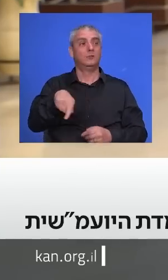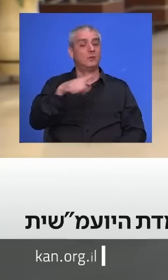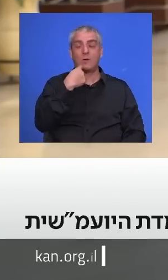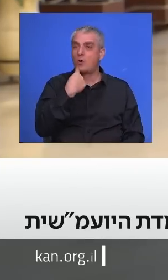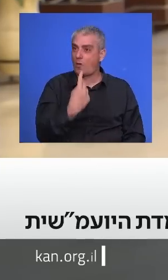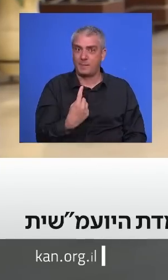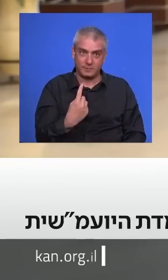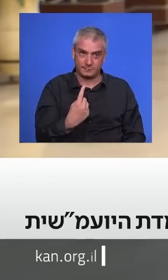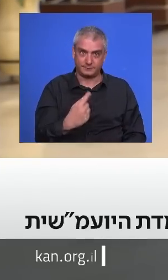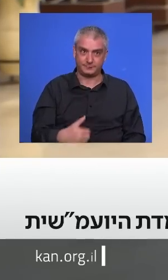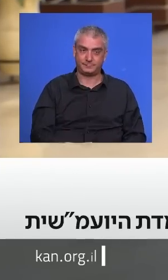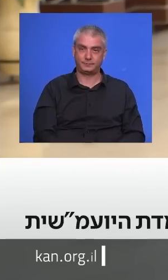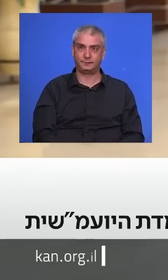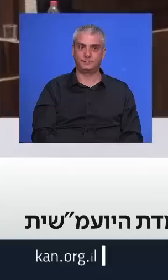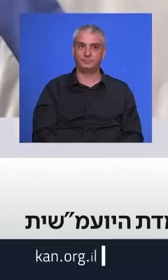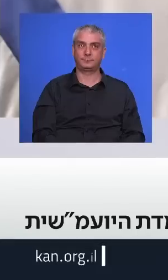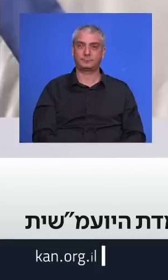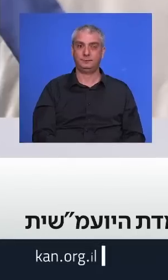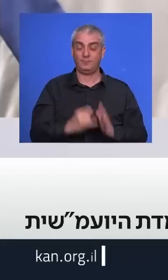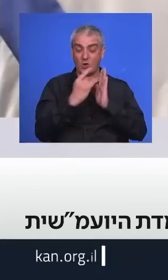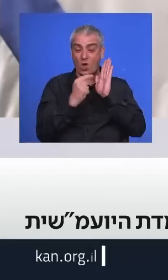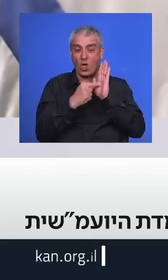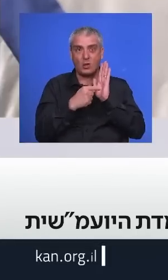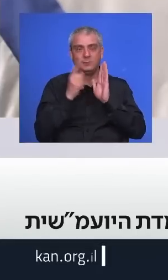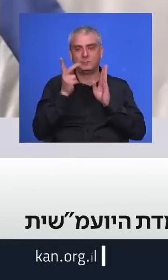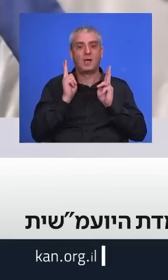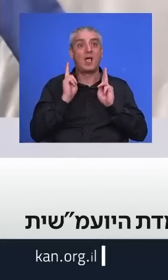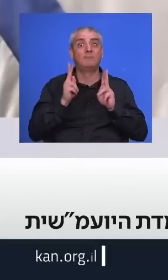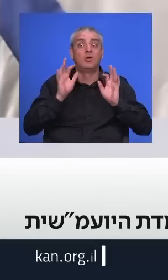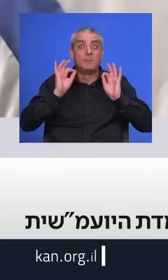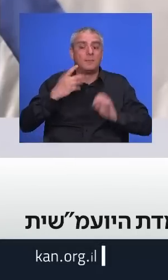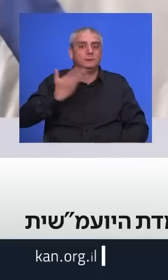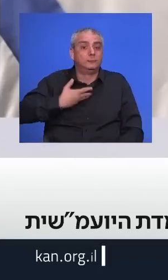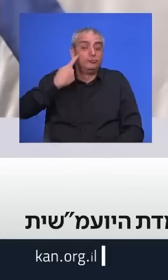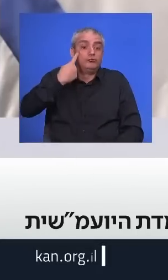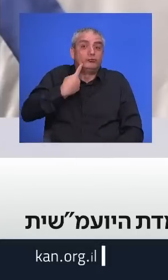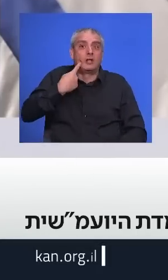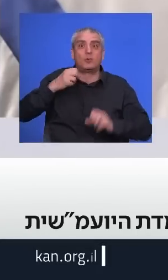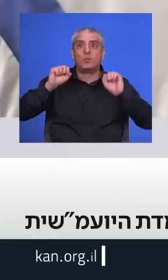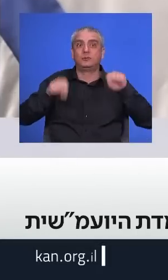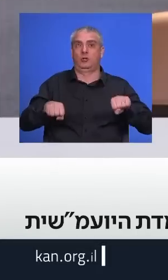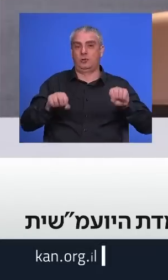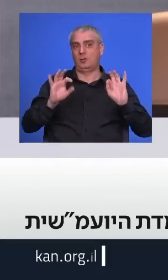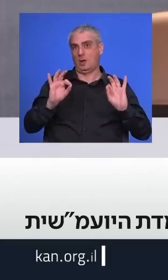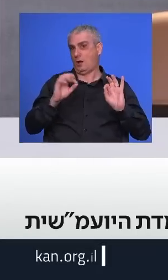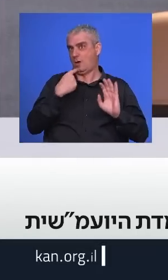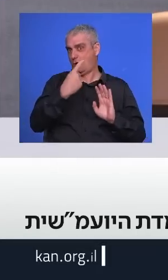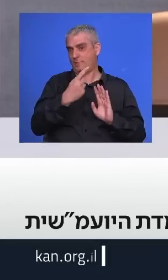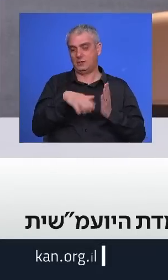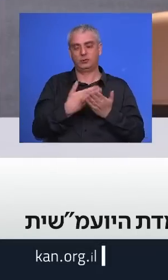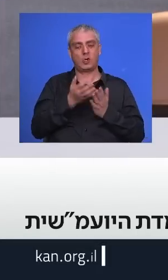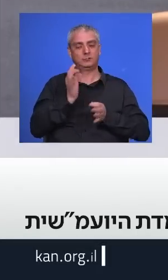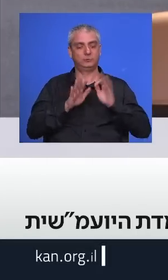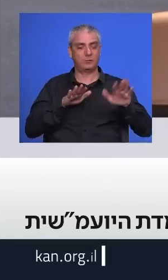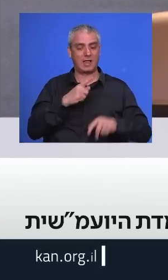להם בין היתר, החוק הזה הוא פתח של ממש לשחיתות שלטונית. כך מנמקת למעשה היועצת המשפטית